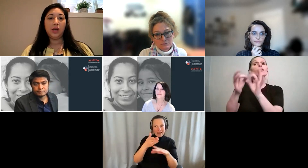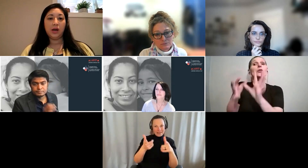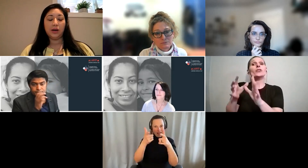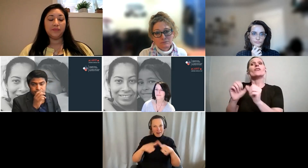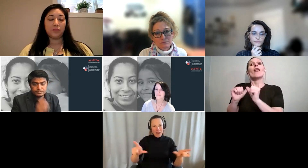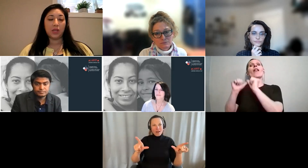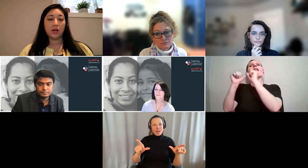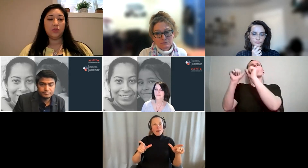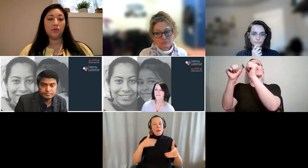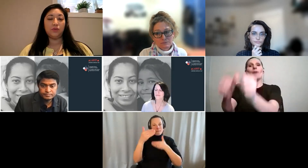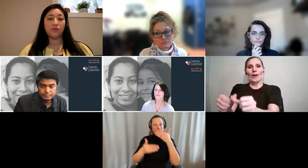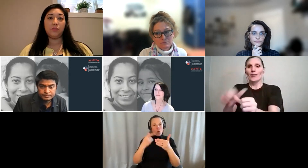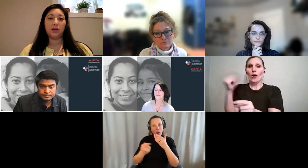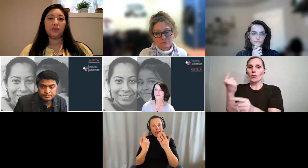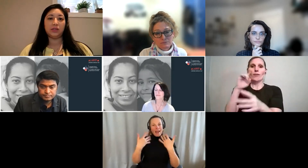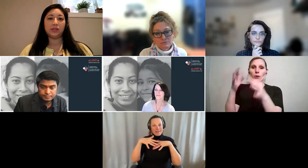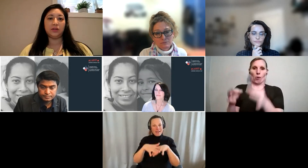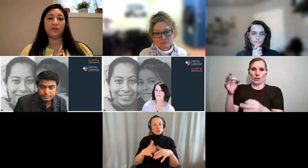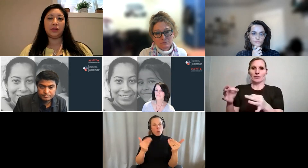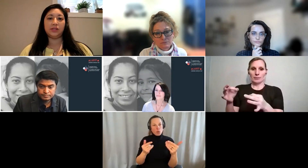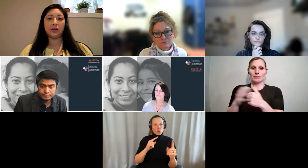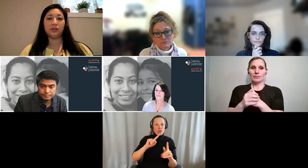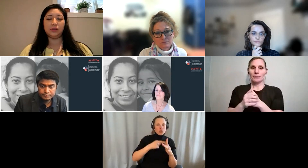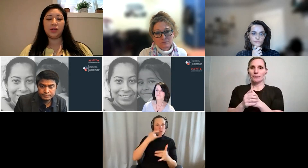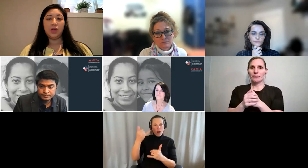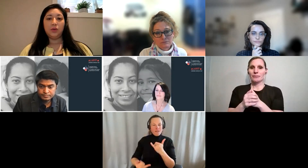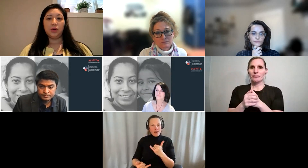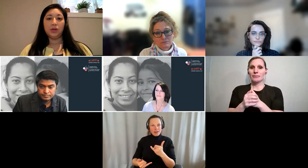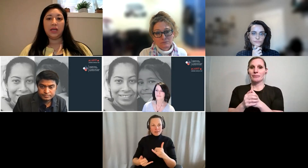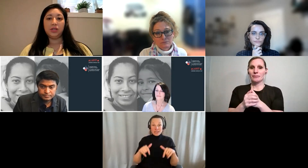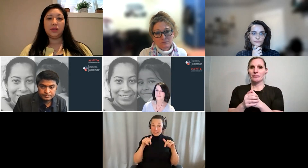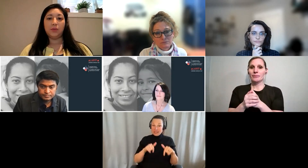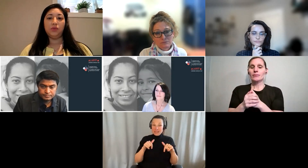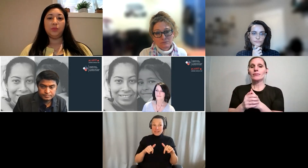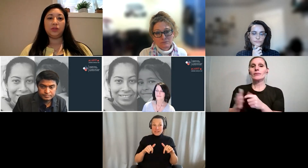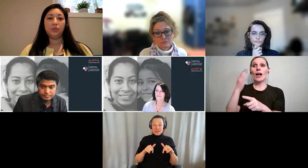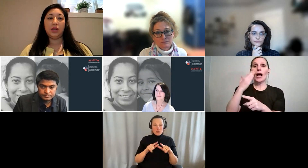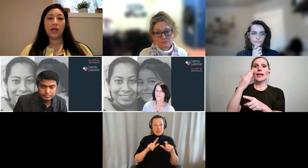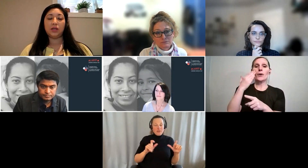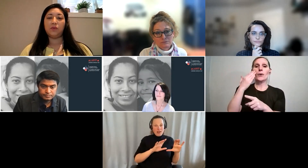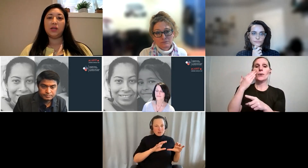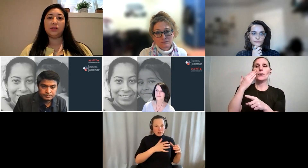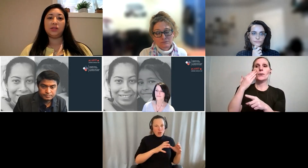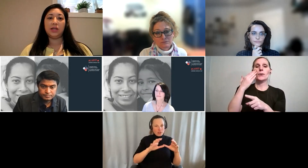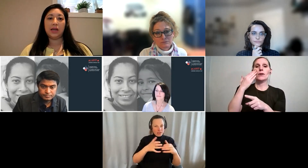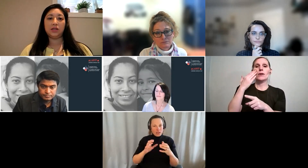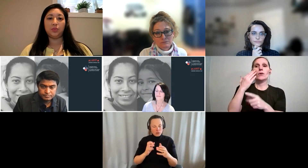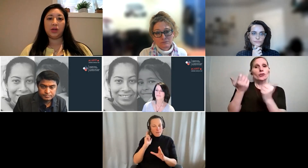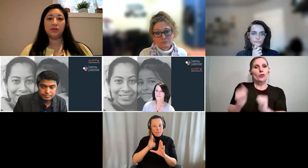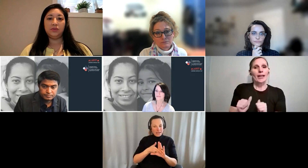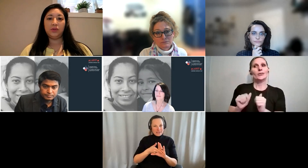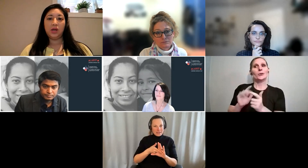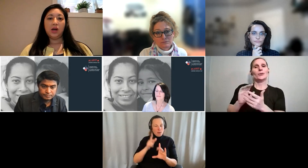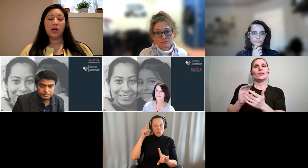parcours de réintégration. Et je sais que pour plusieurs d'entre nous, dans nos différents secteurs, nous sommes engagés dans ce mouvement d'être antiracistes